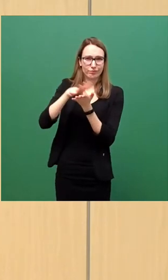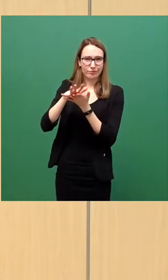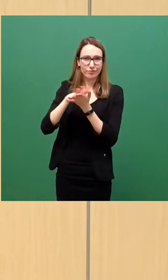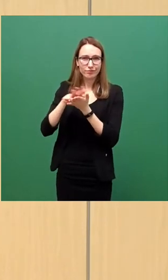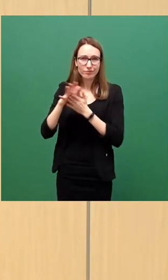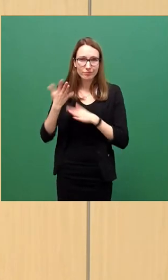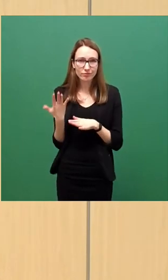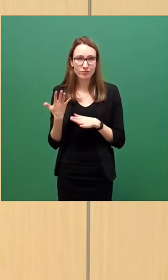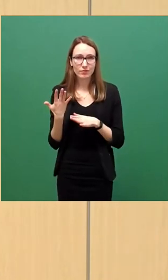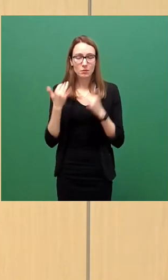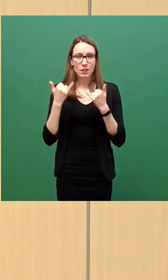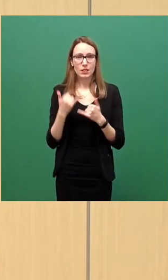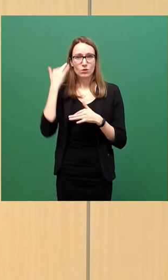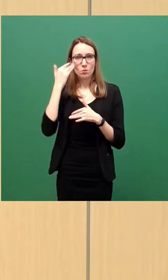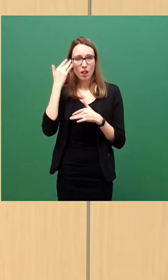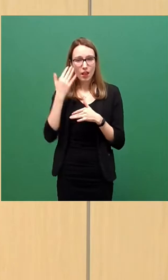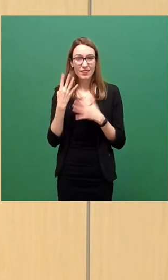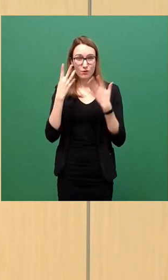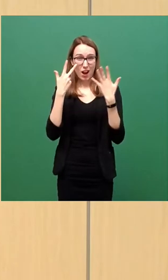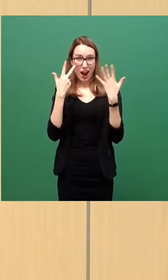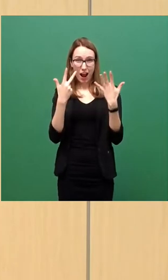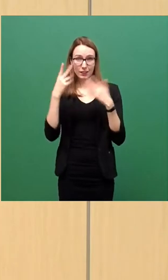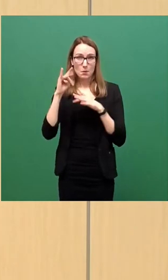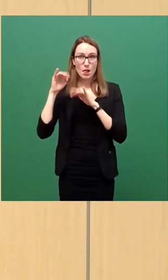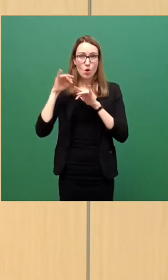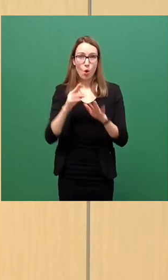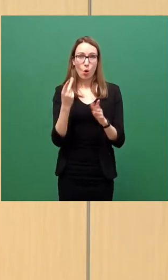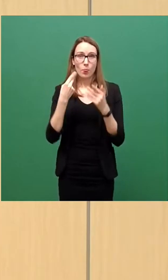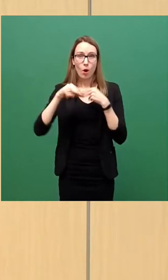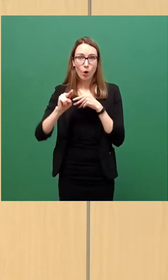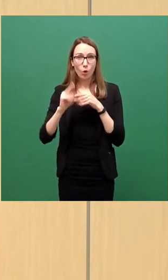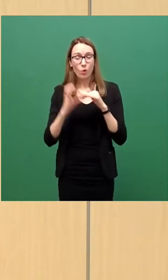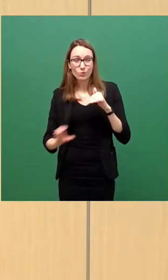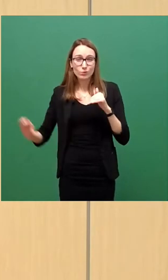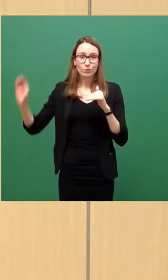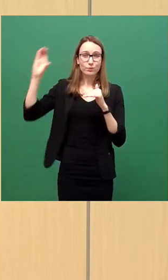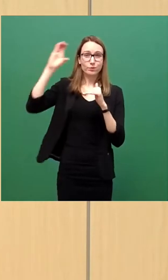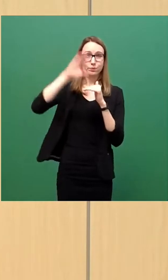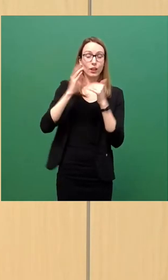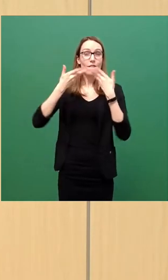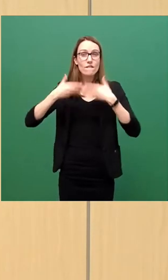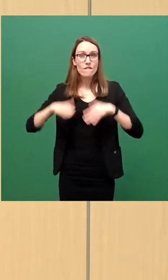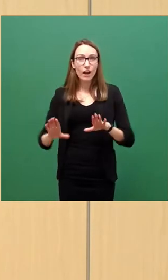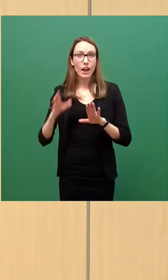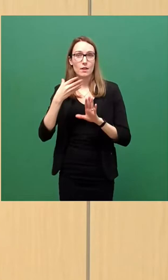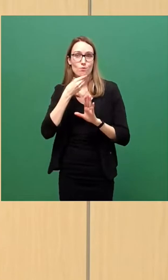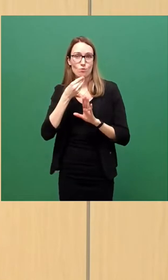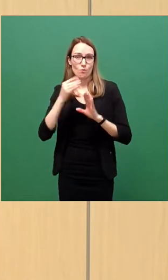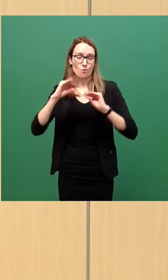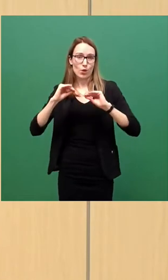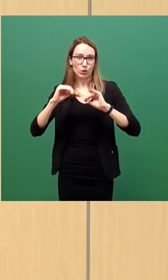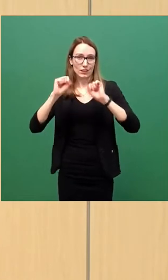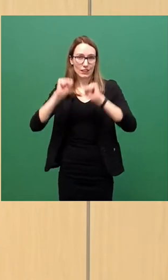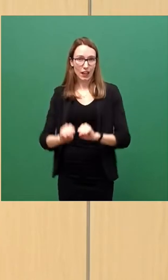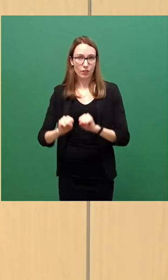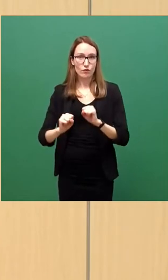wir hätten 8 Millionen für die nächsten 3 Jahre zusätzlich zur Verfügung, zur freien Verfügung für die DVB, für den Ausbau. Da